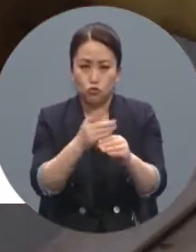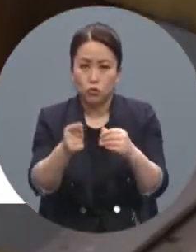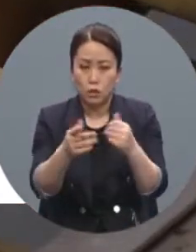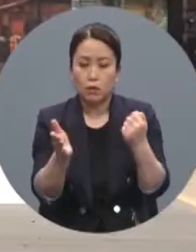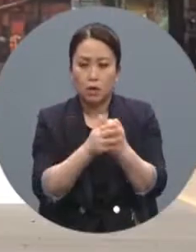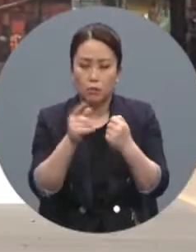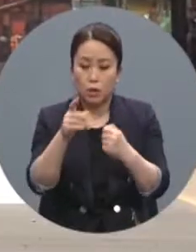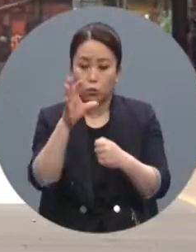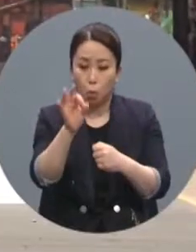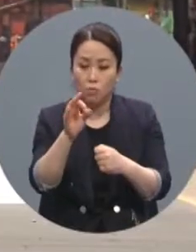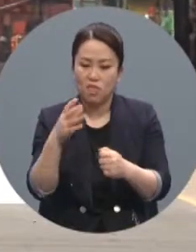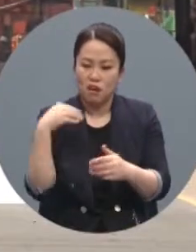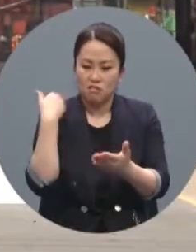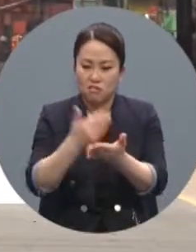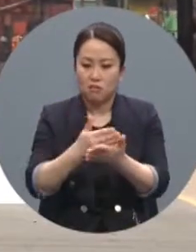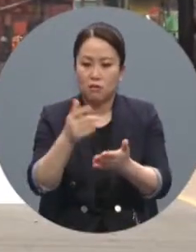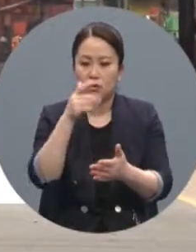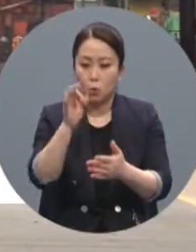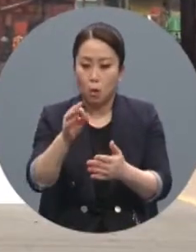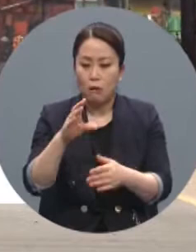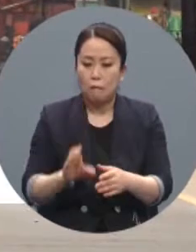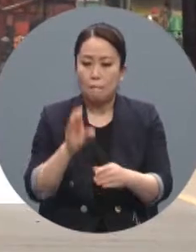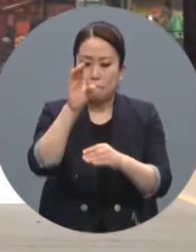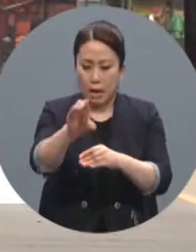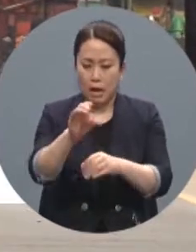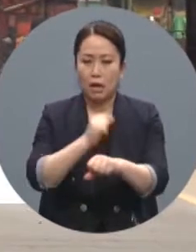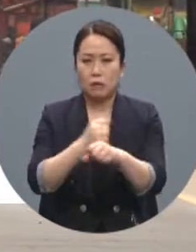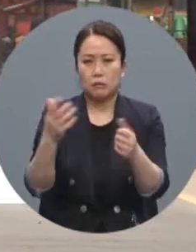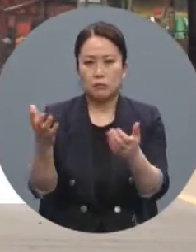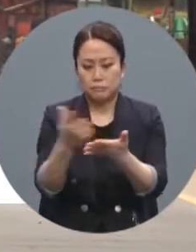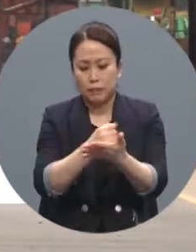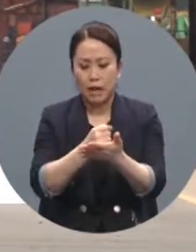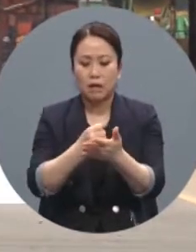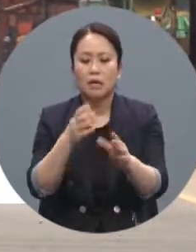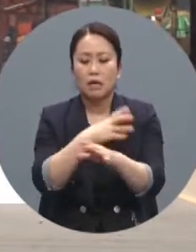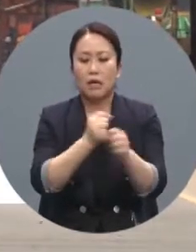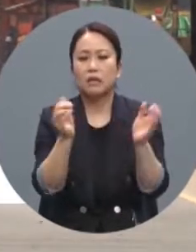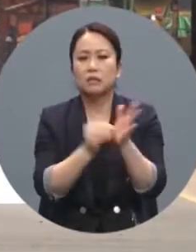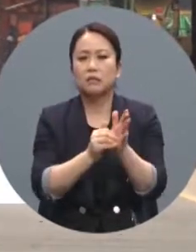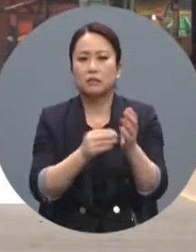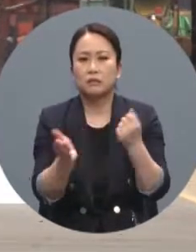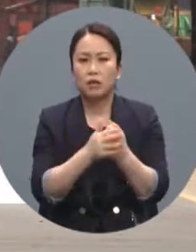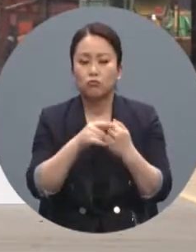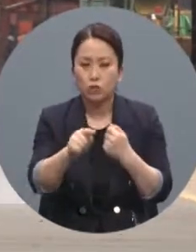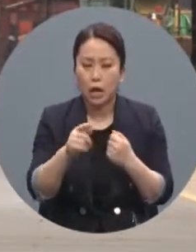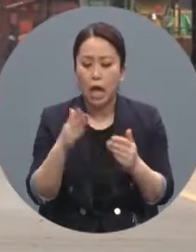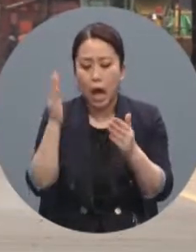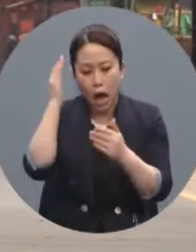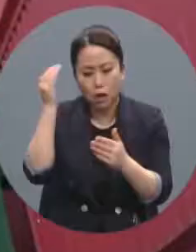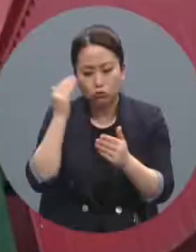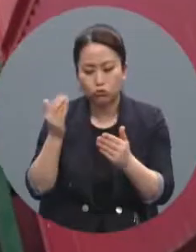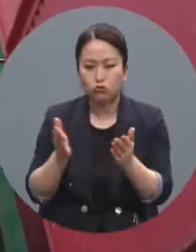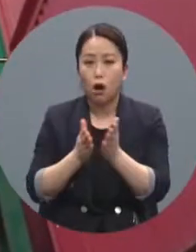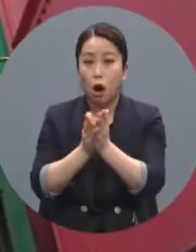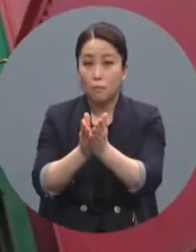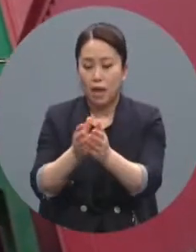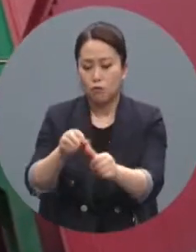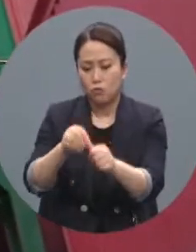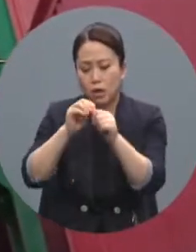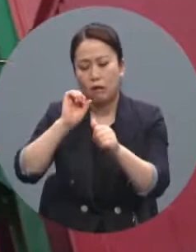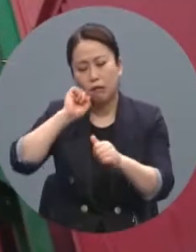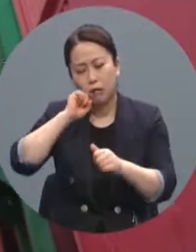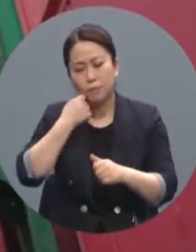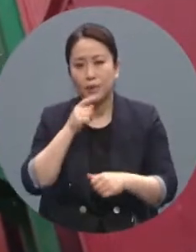상대로 거액의 웃돈을 주며 싹쓸이 계약을 하고 있어 한국 업체들의 배 구하기는 앞으로 더 어려워질